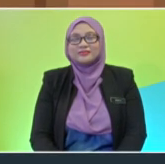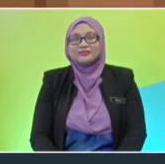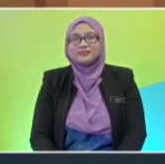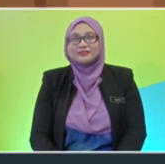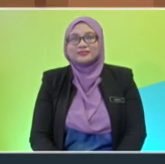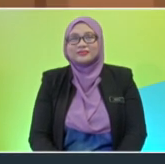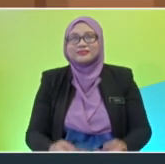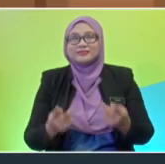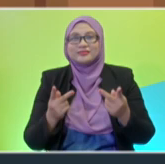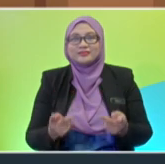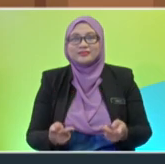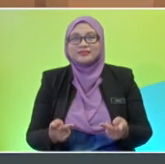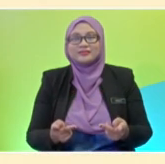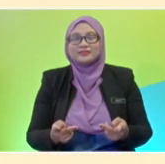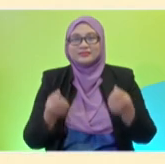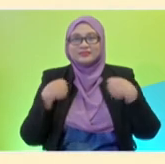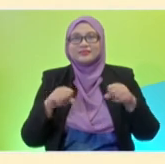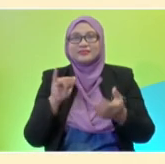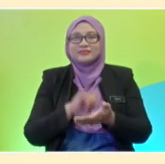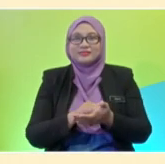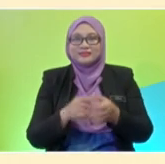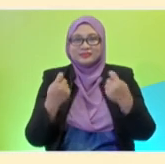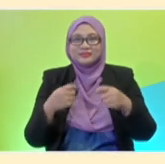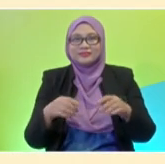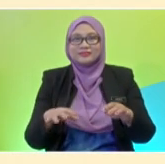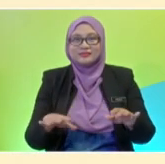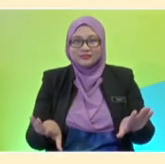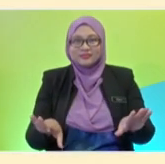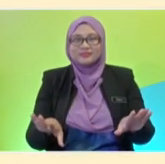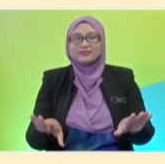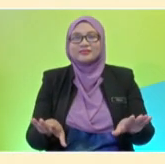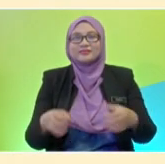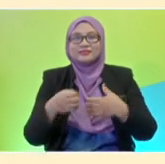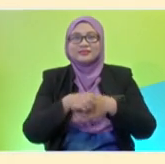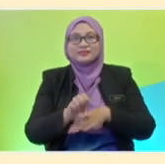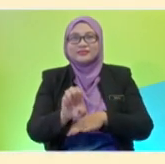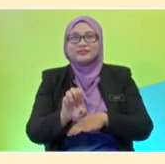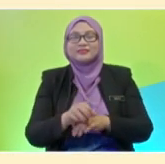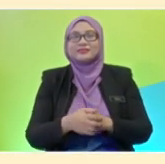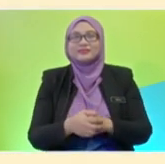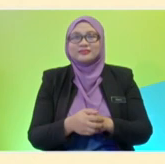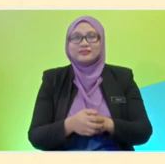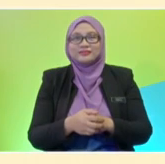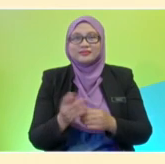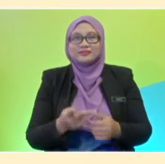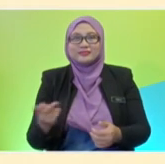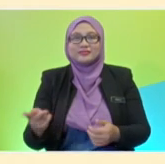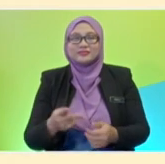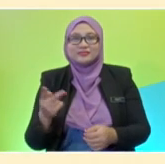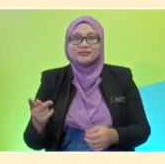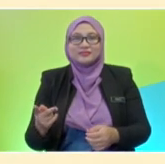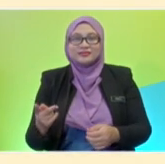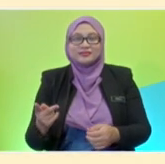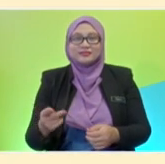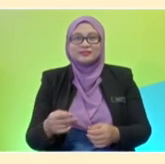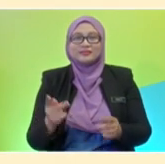ini ini Serikat itu telah mengeksport foto produk-produk tempat yang ke luar negara